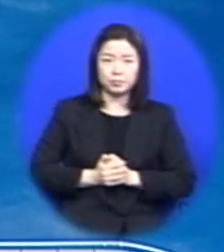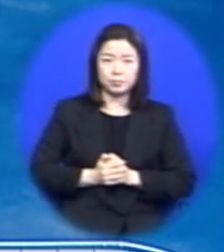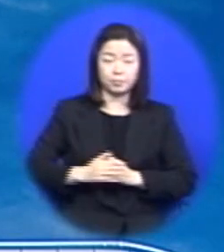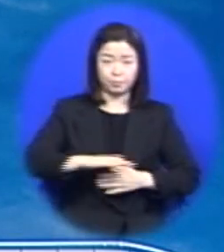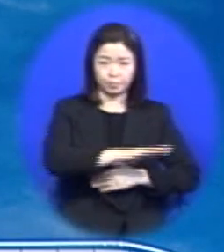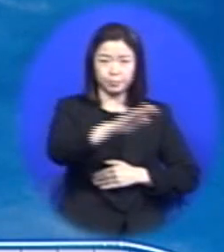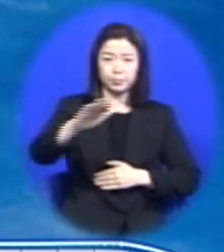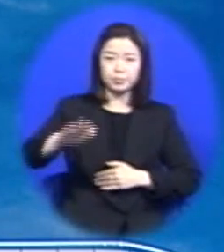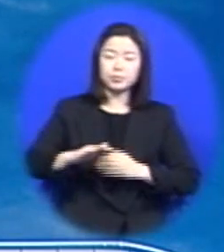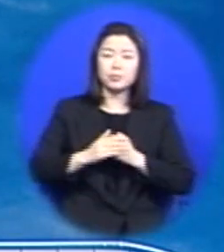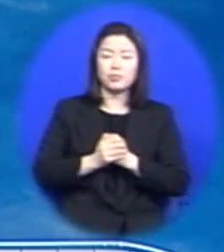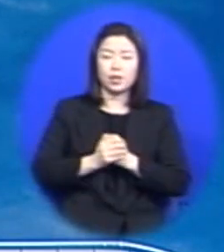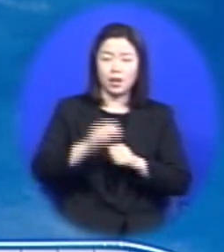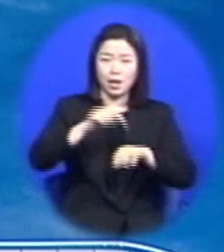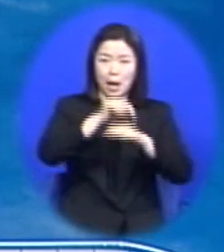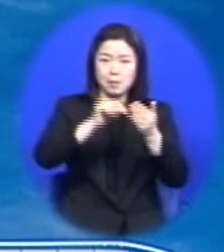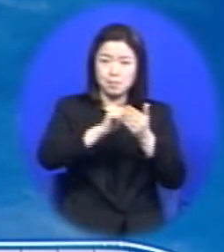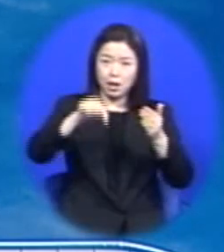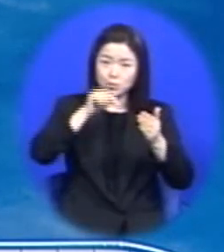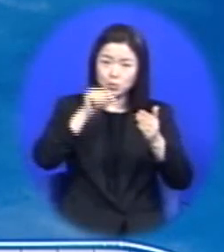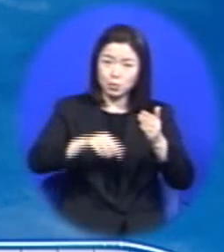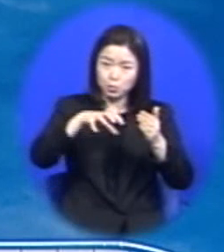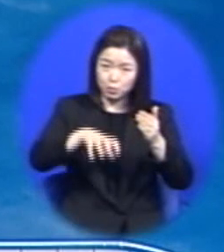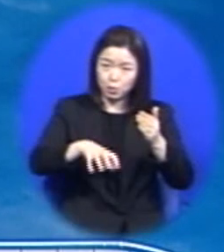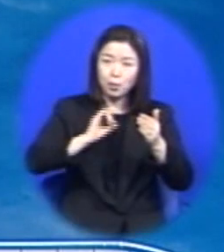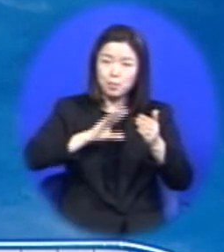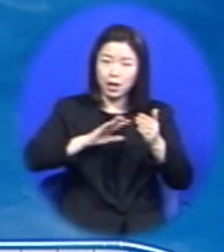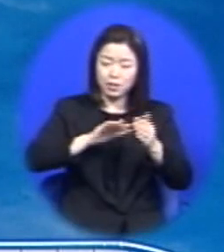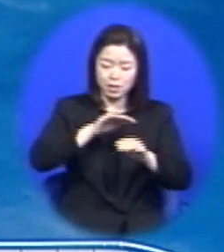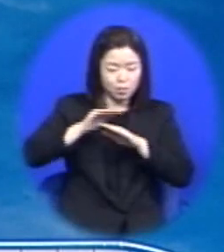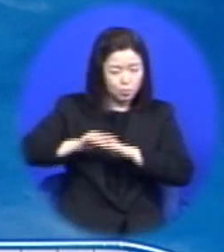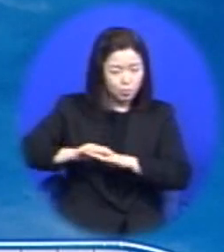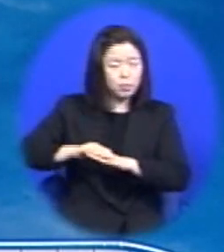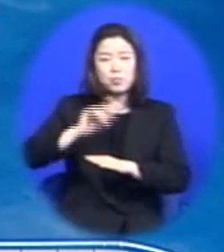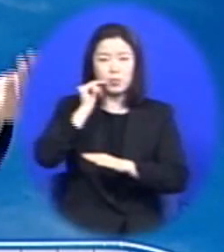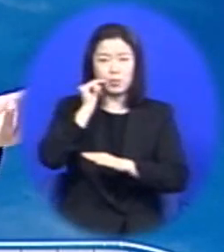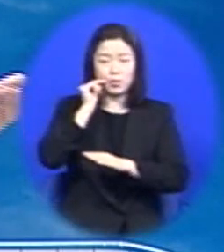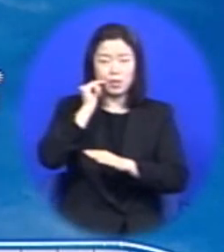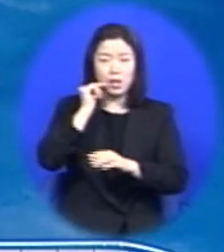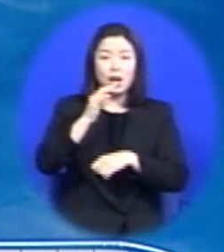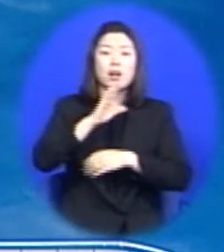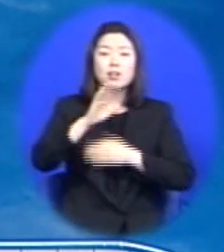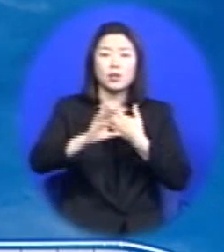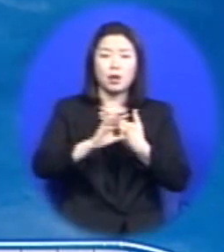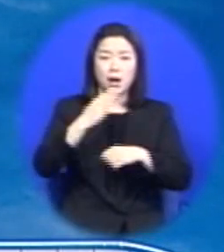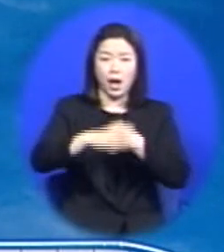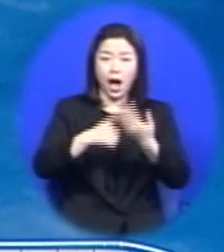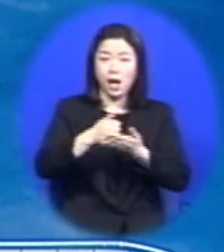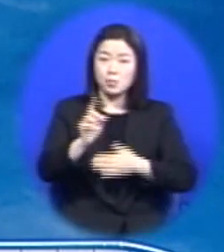우리가 마음속으로만 묻어두지 못합니다. 그러면 하나님은 어떤 분이시죠?